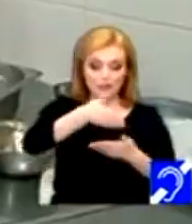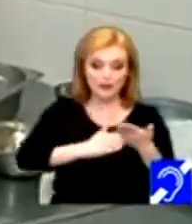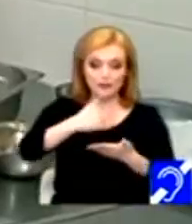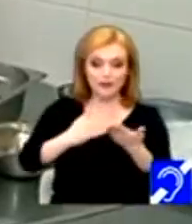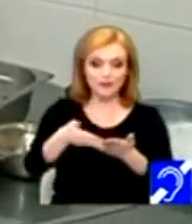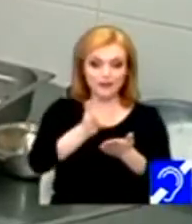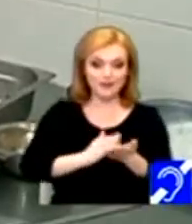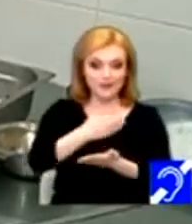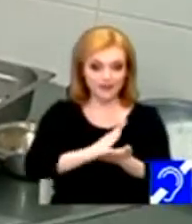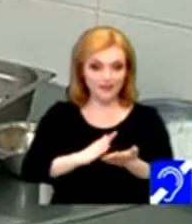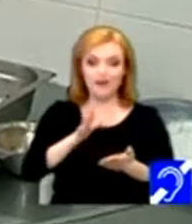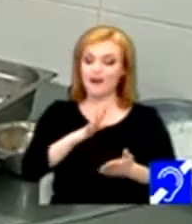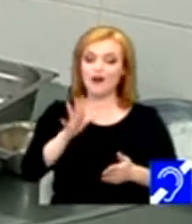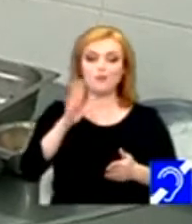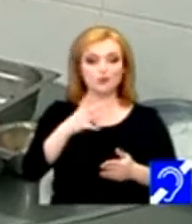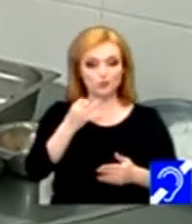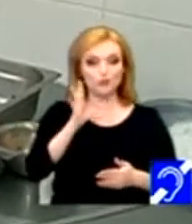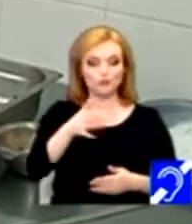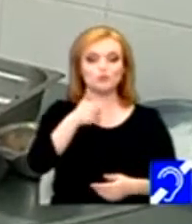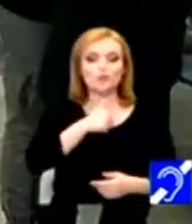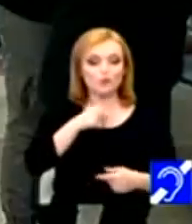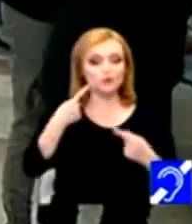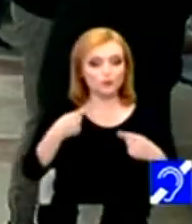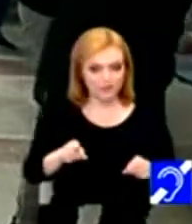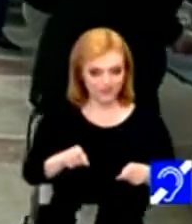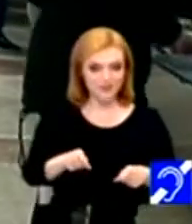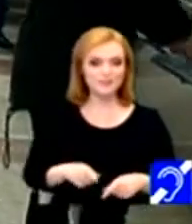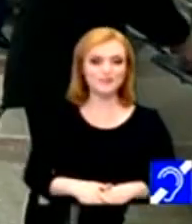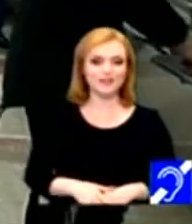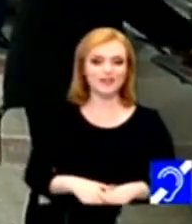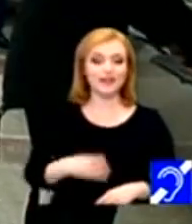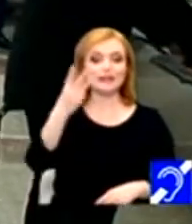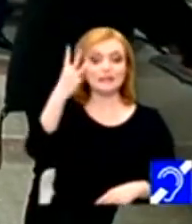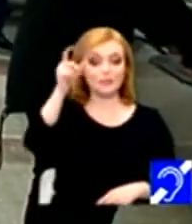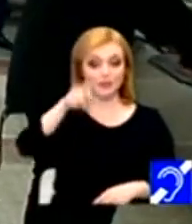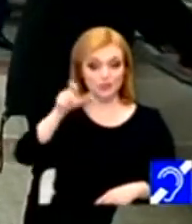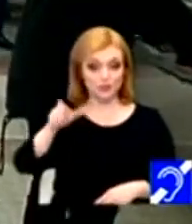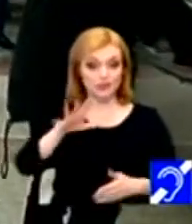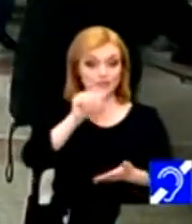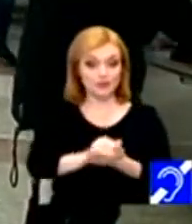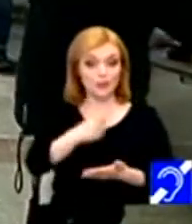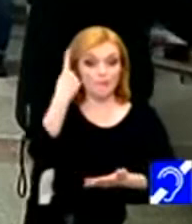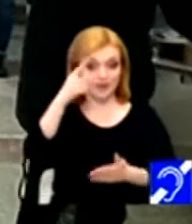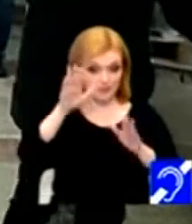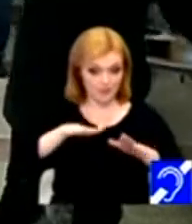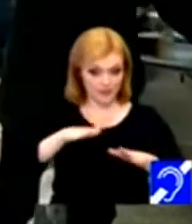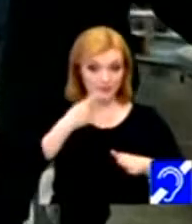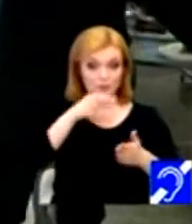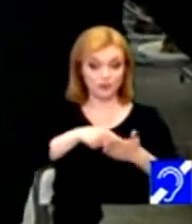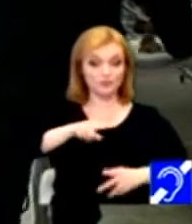ceva. Urmează să fie testați mai departe și trei persoane care vor lua locul întâi, care vor ajunge la